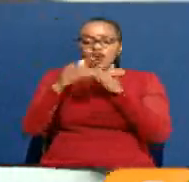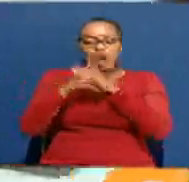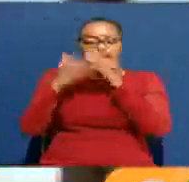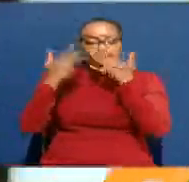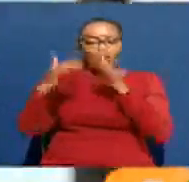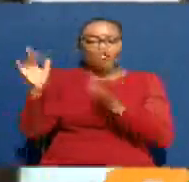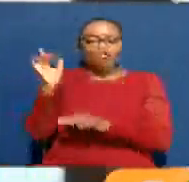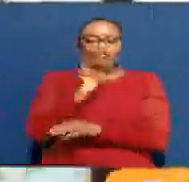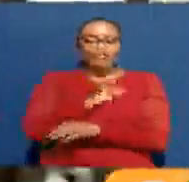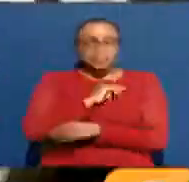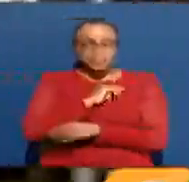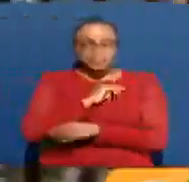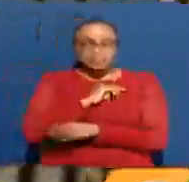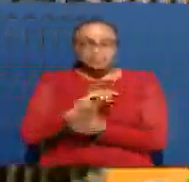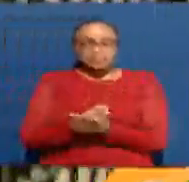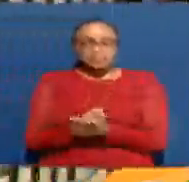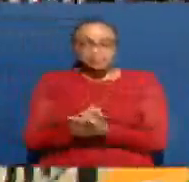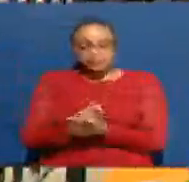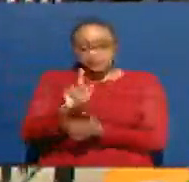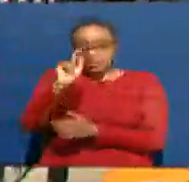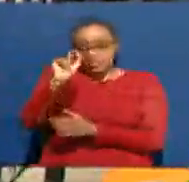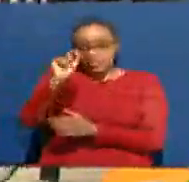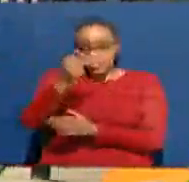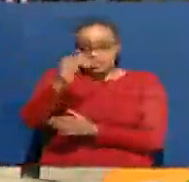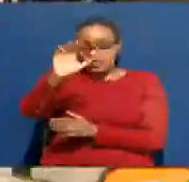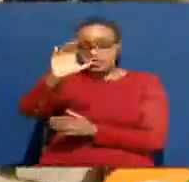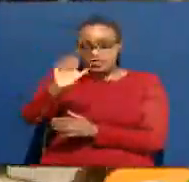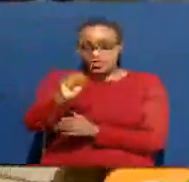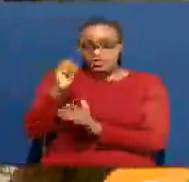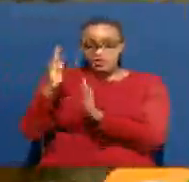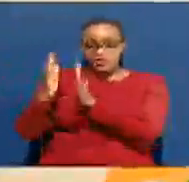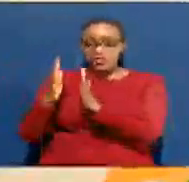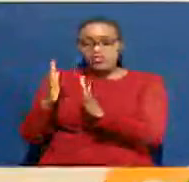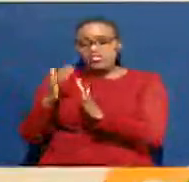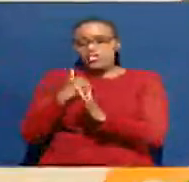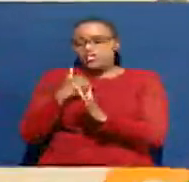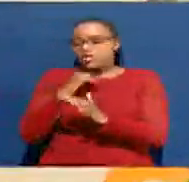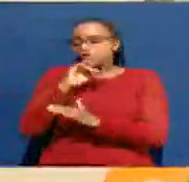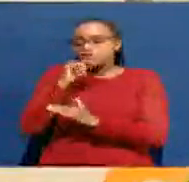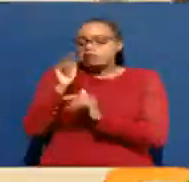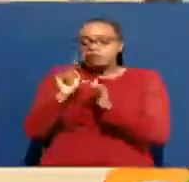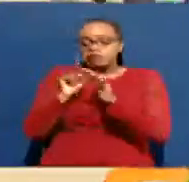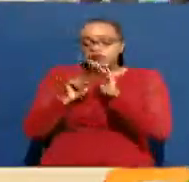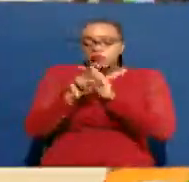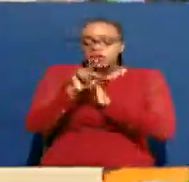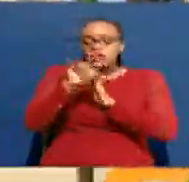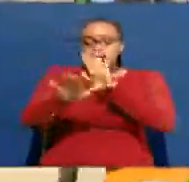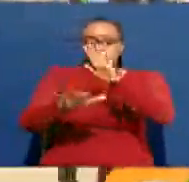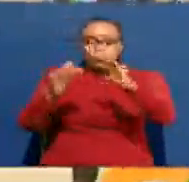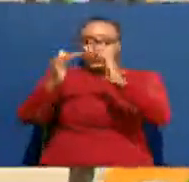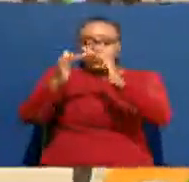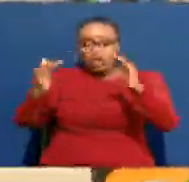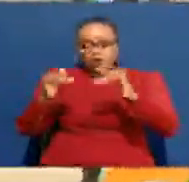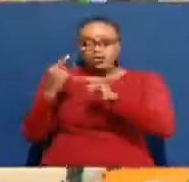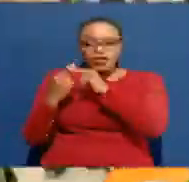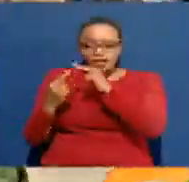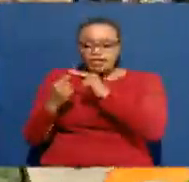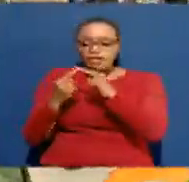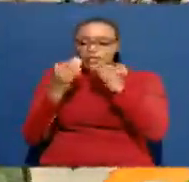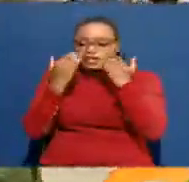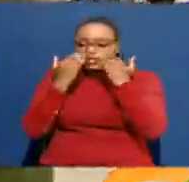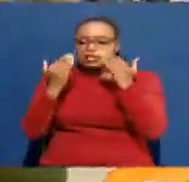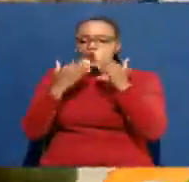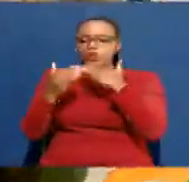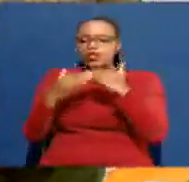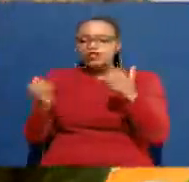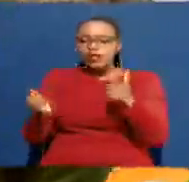hivyo. On Thursday, Interior CS Kithure Kindiki made an impromptu visit to Nyayo House, experiencing